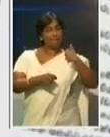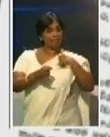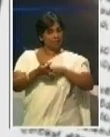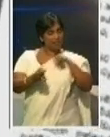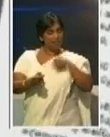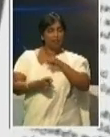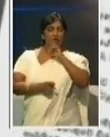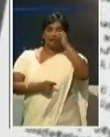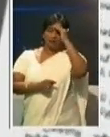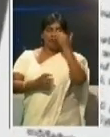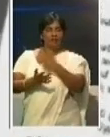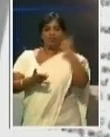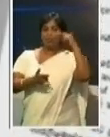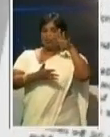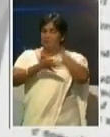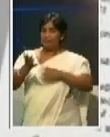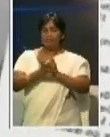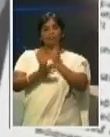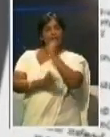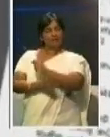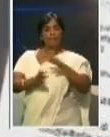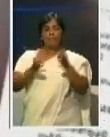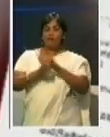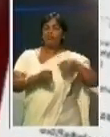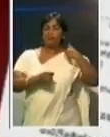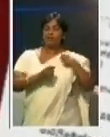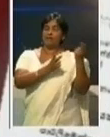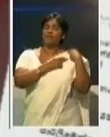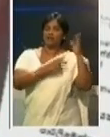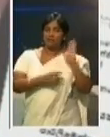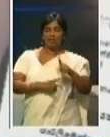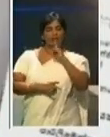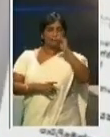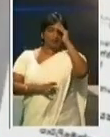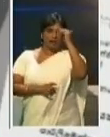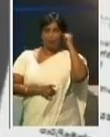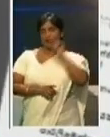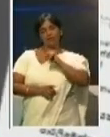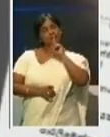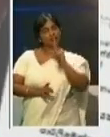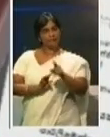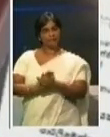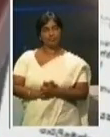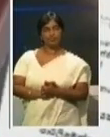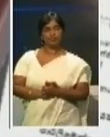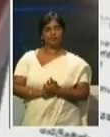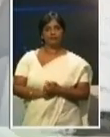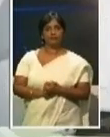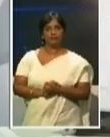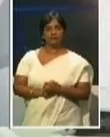විසින් කතානායකවරයා වෙත ඒ බව දැනුම් දීම පක්ෂ මහලේකම්වරයාගේ යුතුකම බවයි කතානායකවරයා අවධාරණය කර ඇත්තේ.